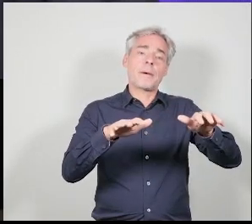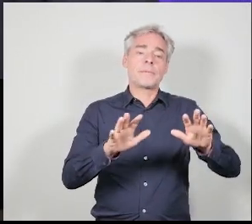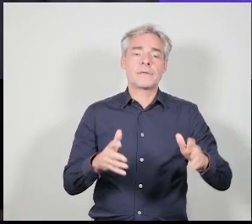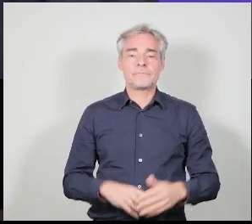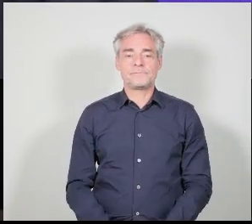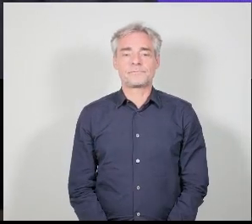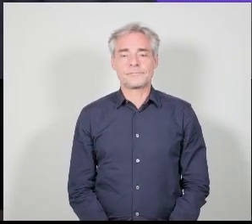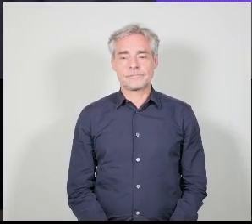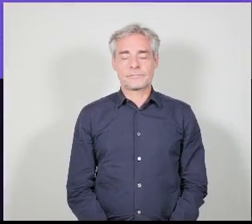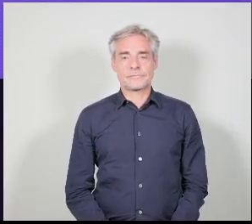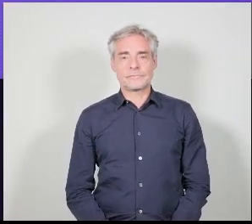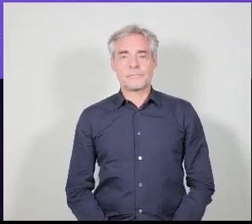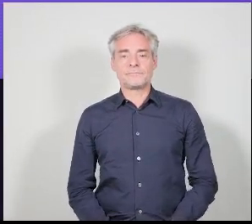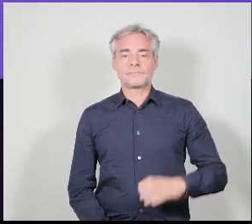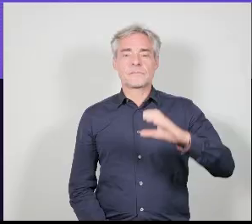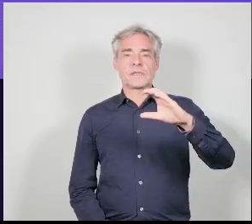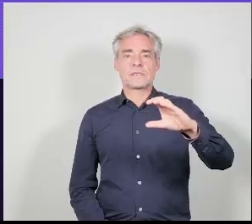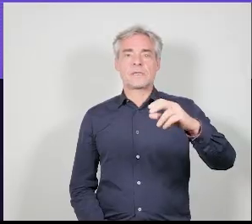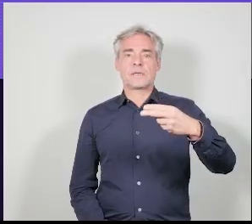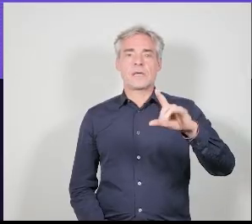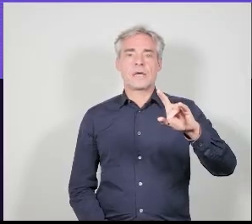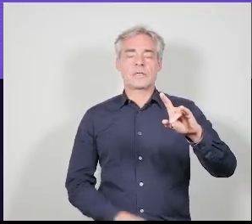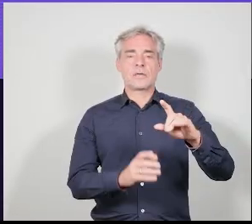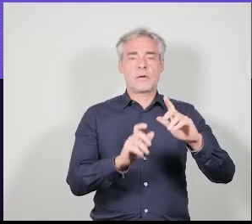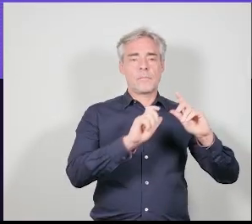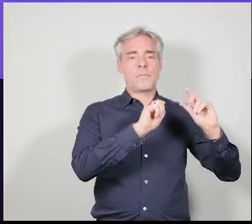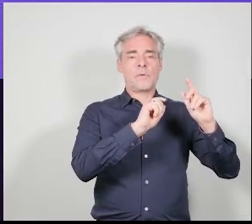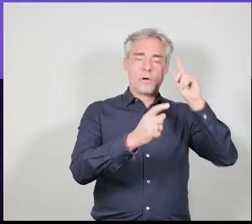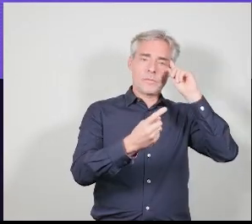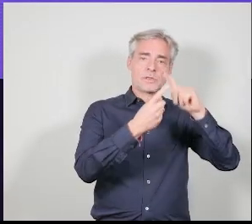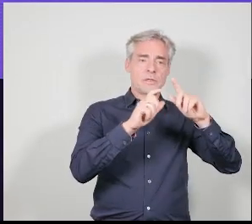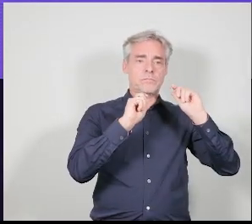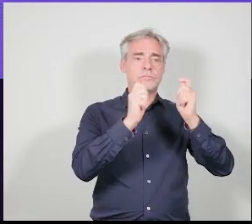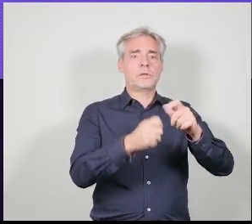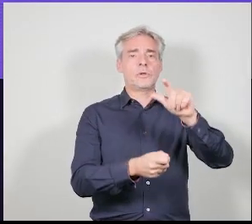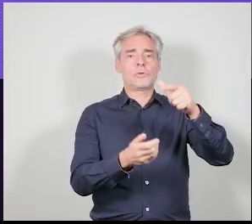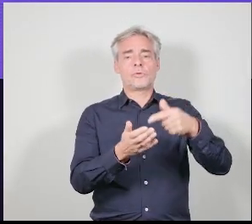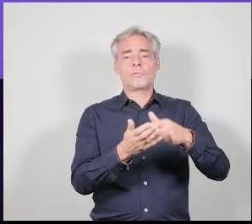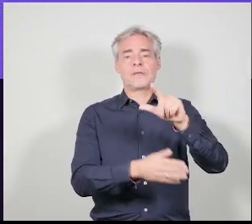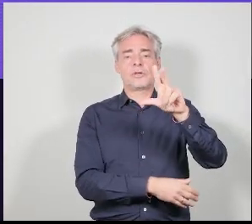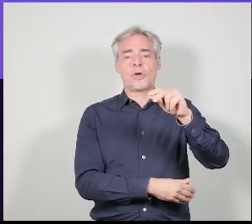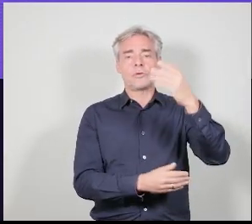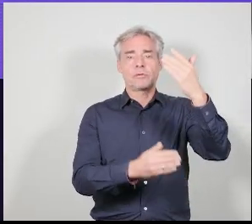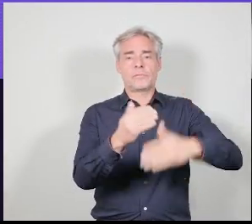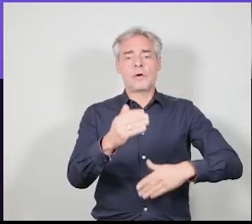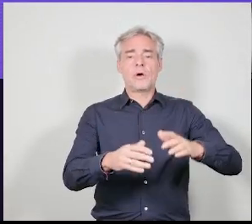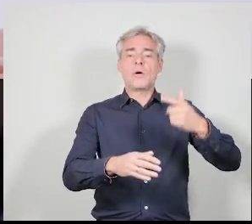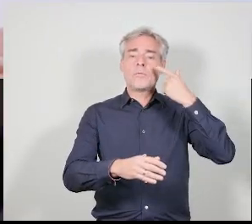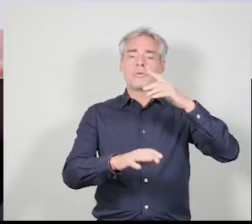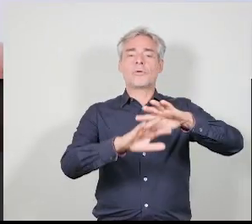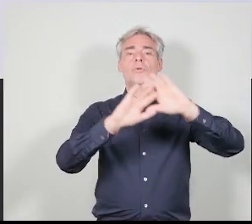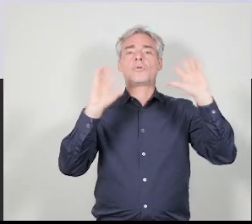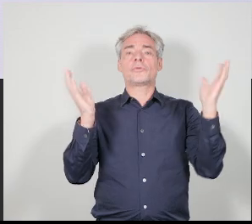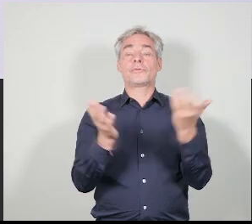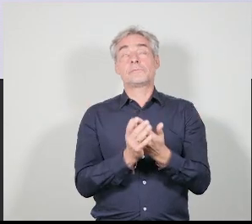néanmoins. La CNH avait fixé un objectif de 2030. Pour le tout? Pour la